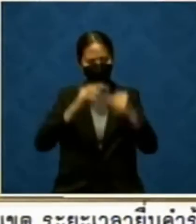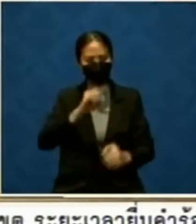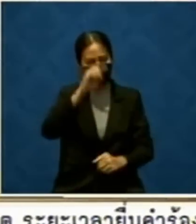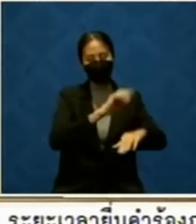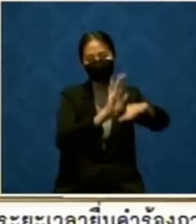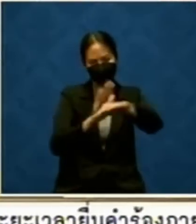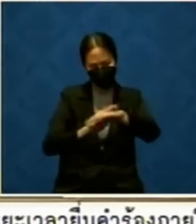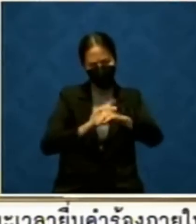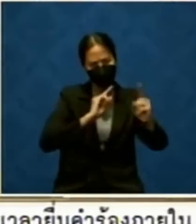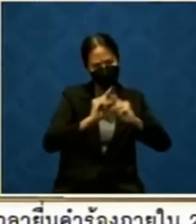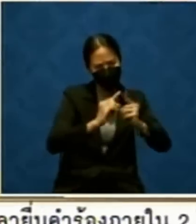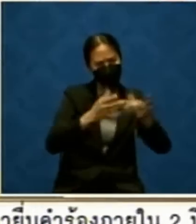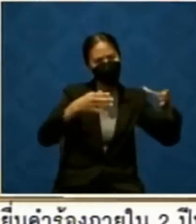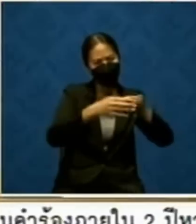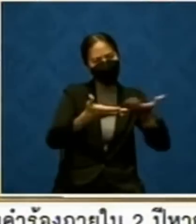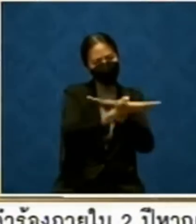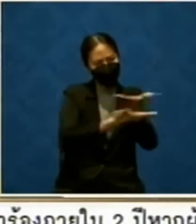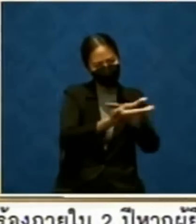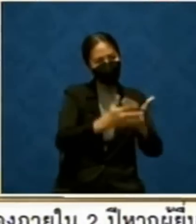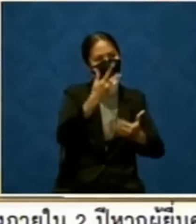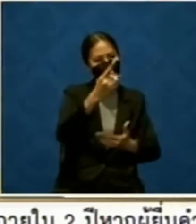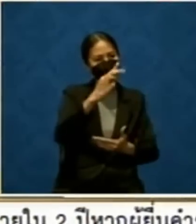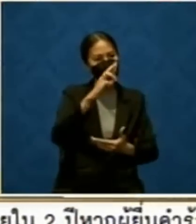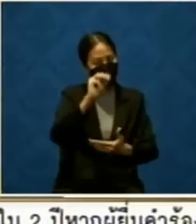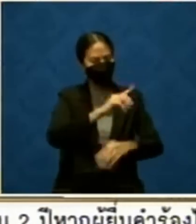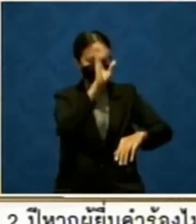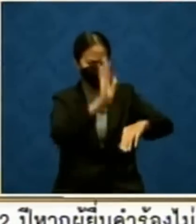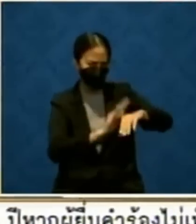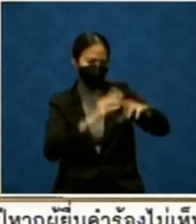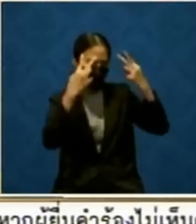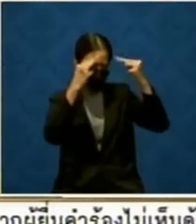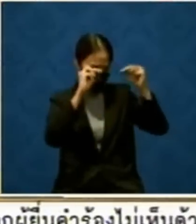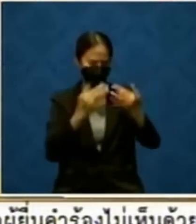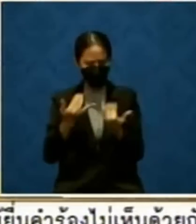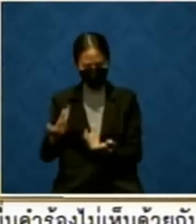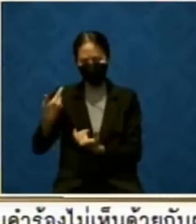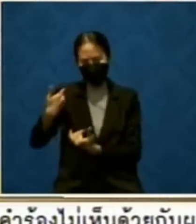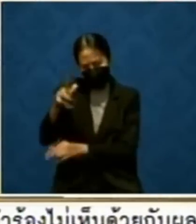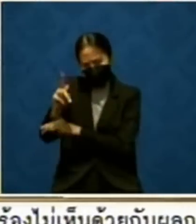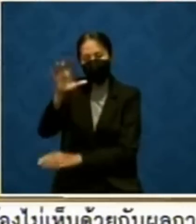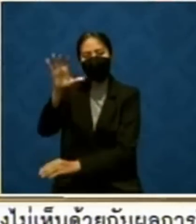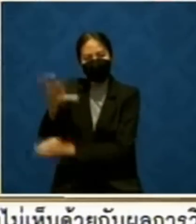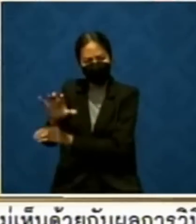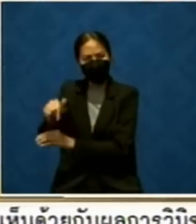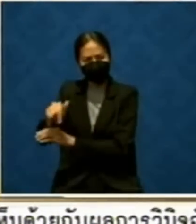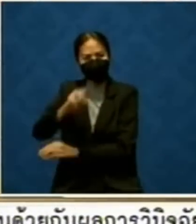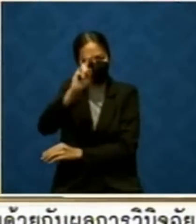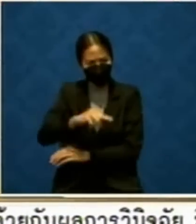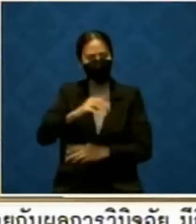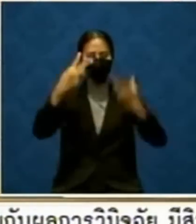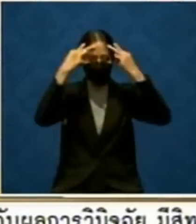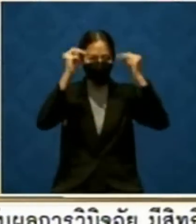พูดกัหนอยใทยมขรม. ให้เตอนในfaced depend เราก็่อนômอง